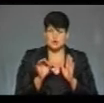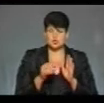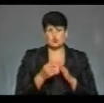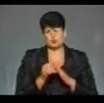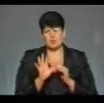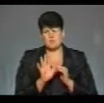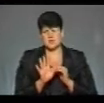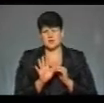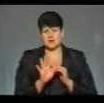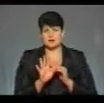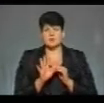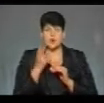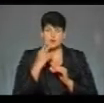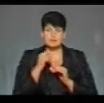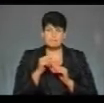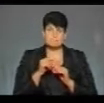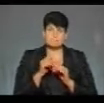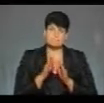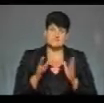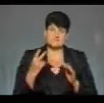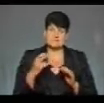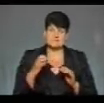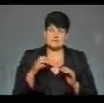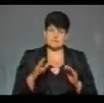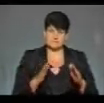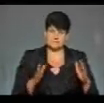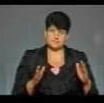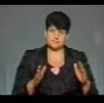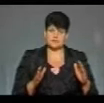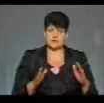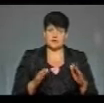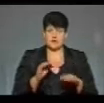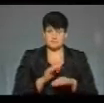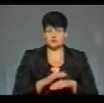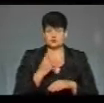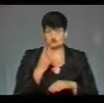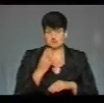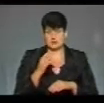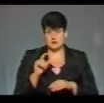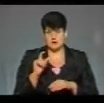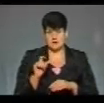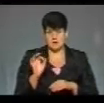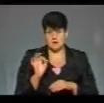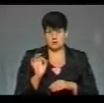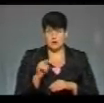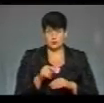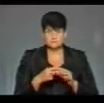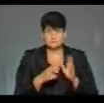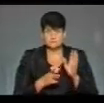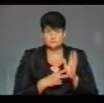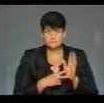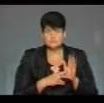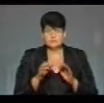коли перепад більше 20 сантиметрів, а в ідеалі 4 градуси. Тут вже він до 17